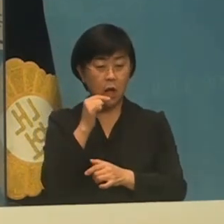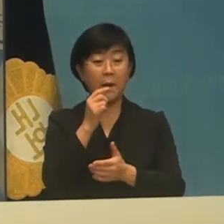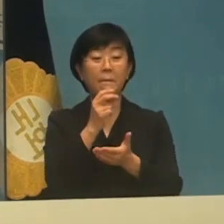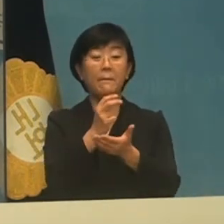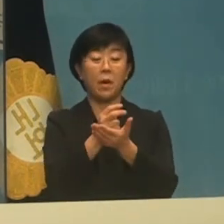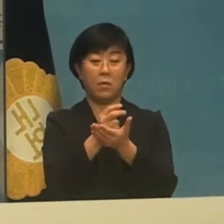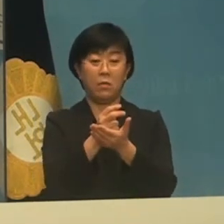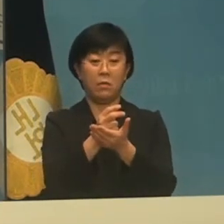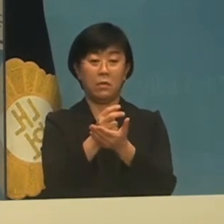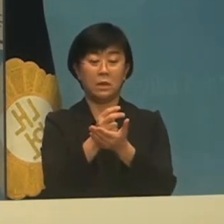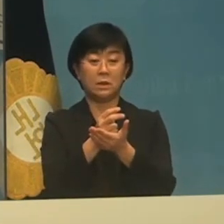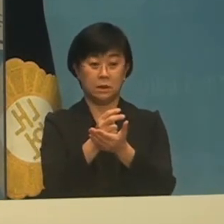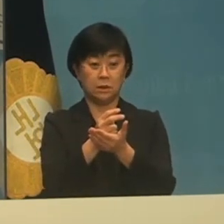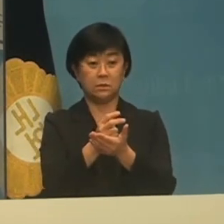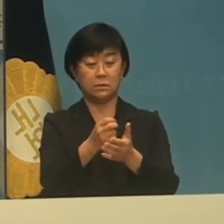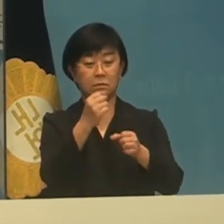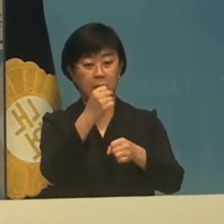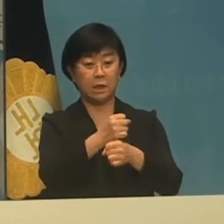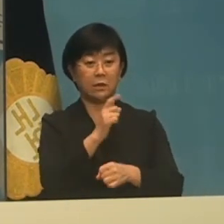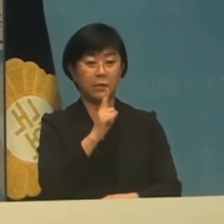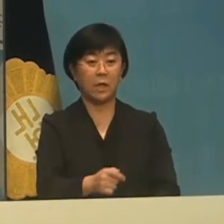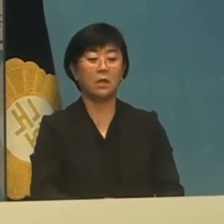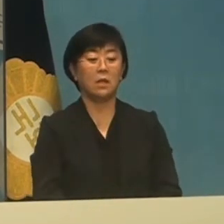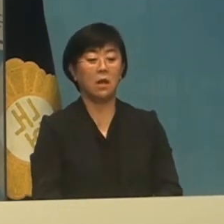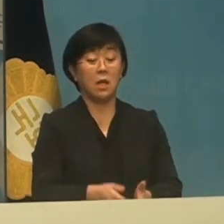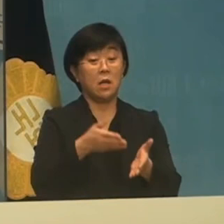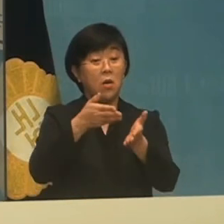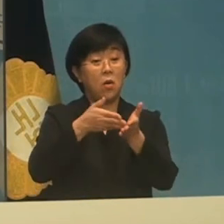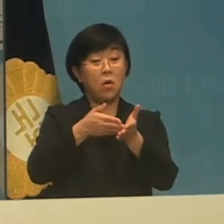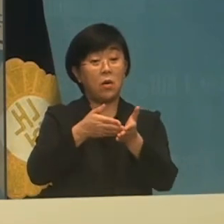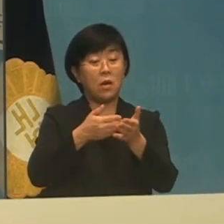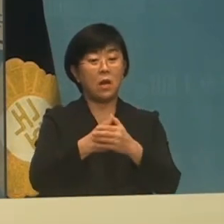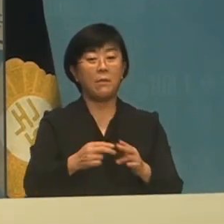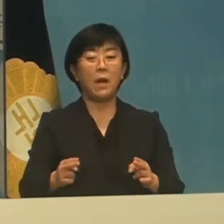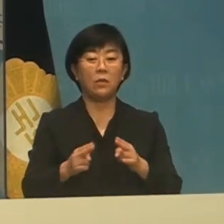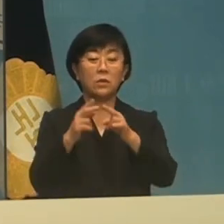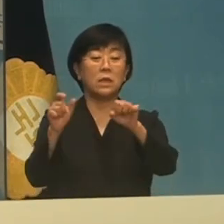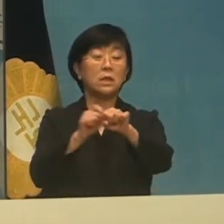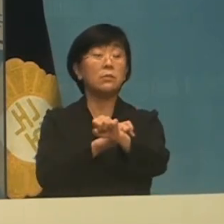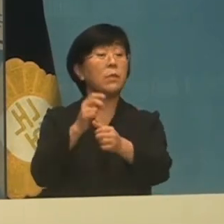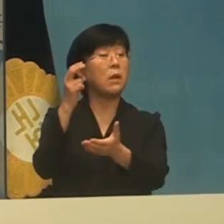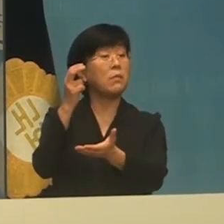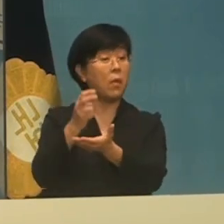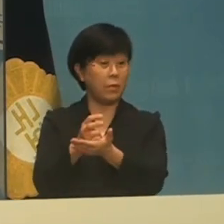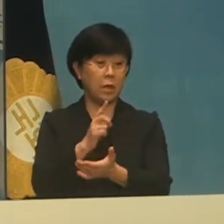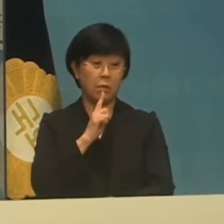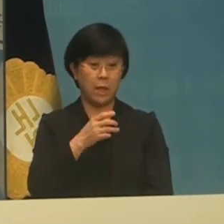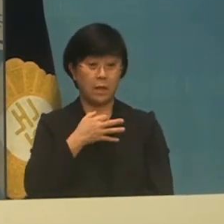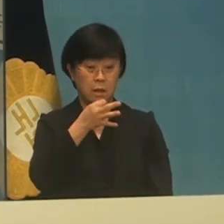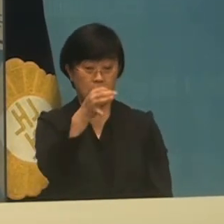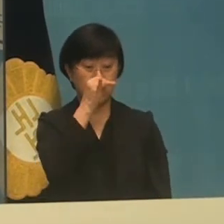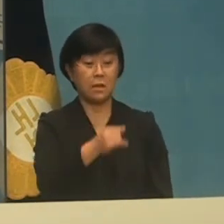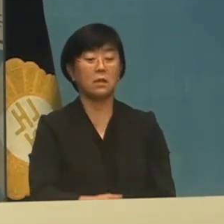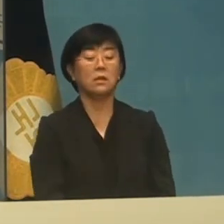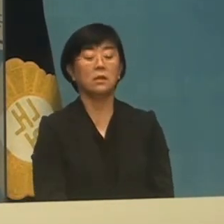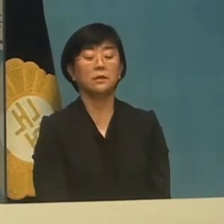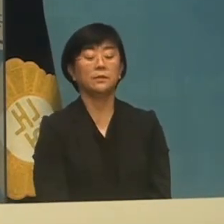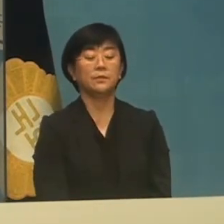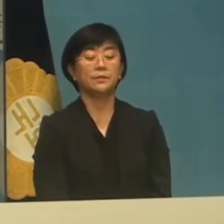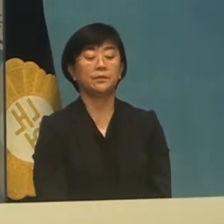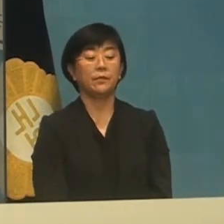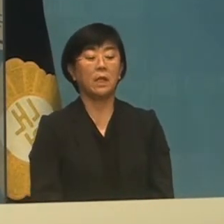지금 만들겠다고 하는 겁니다. 언론은 이 법을 반도체 특별법이라고도 부릅니다. 앞서